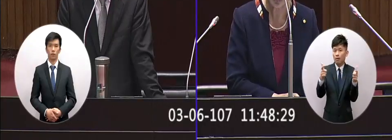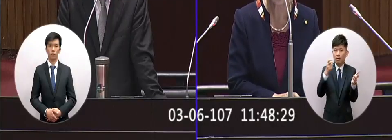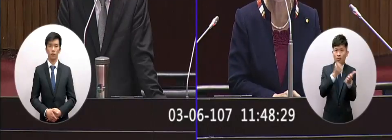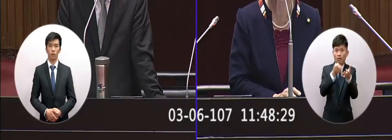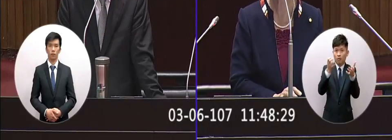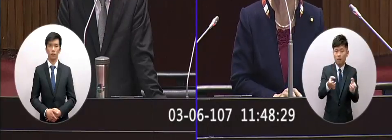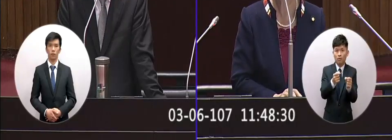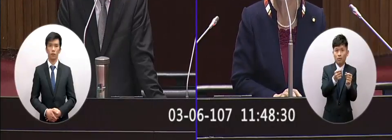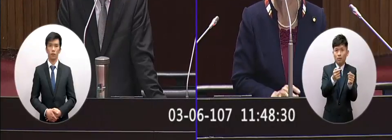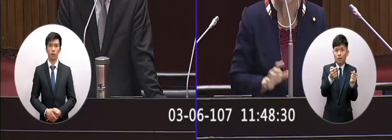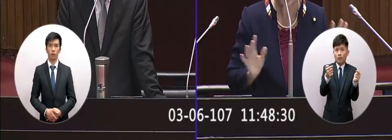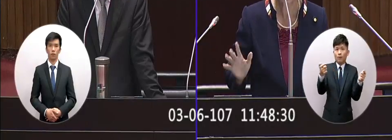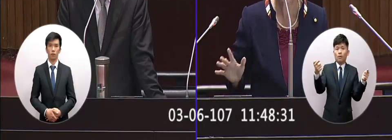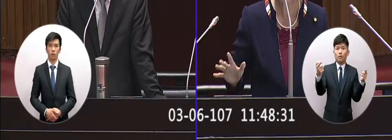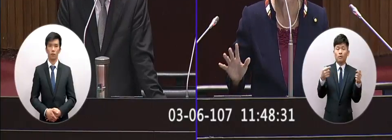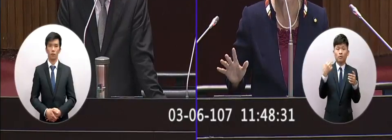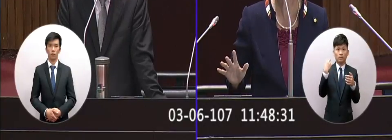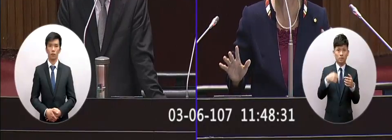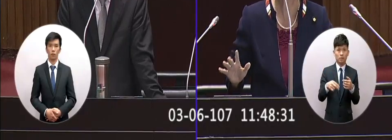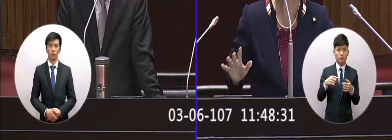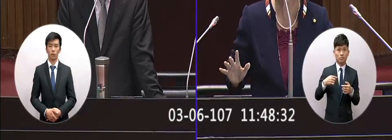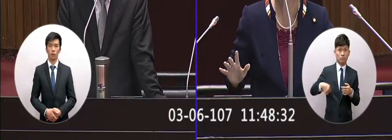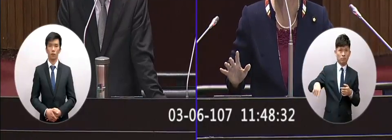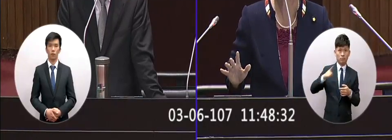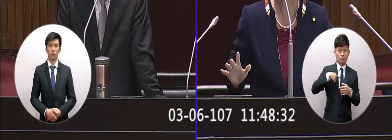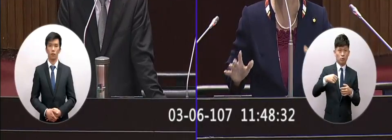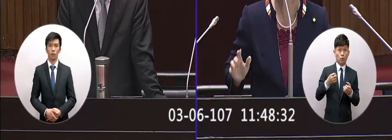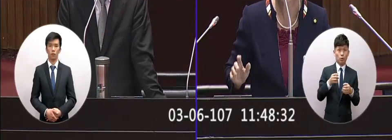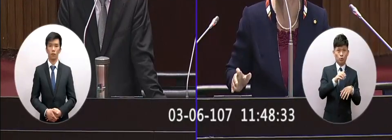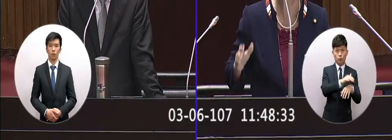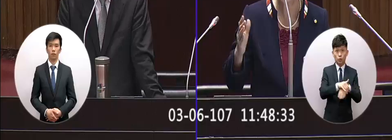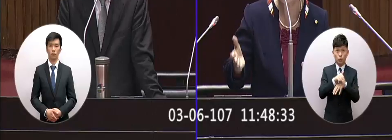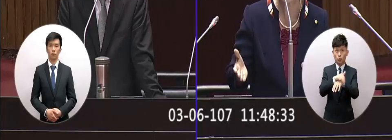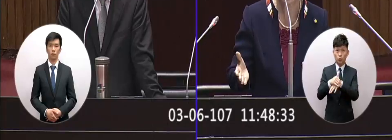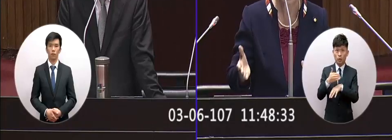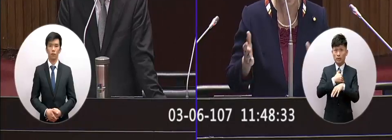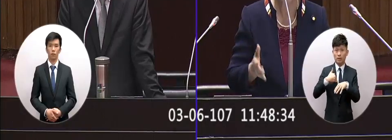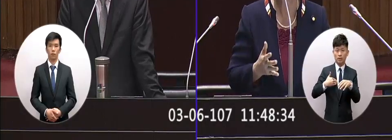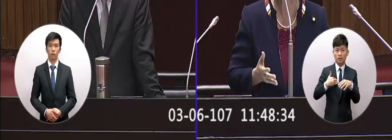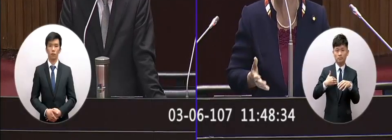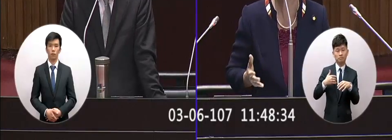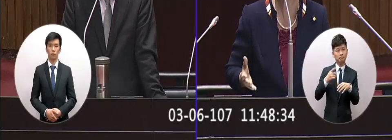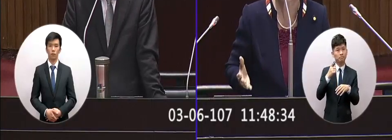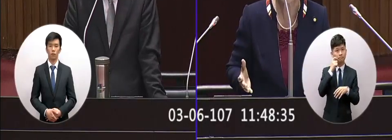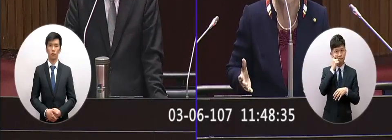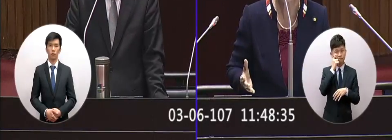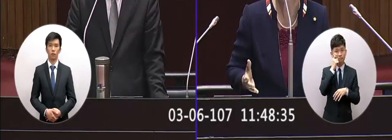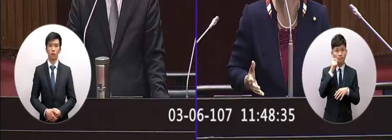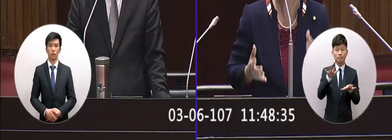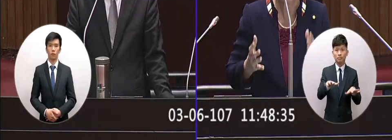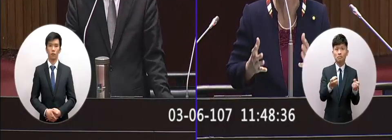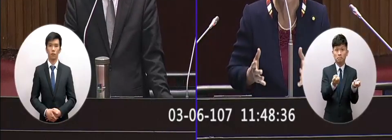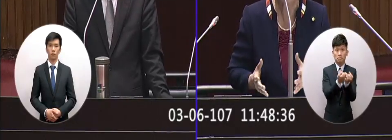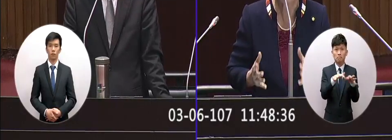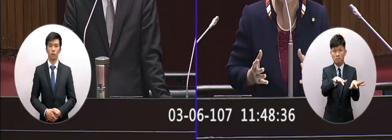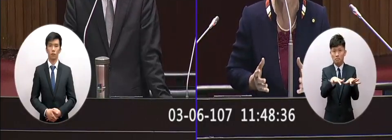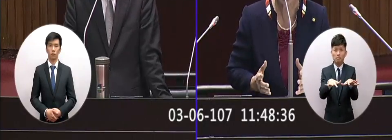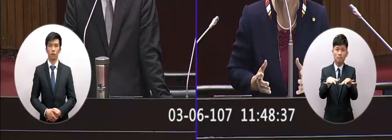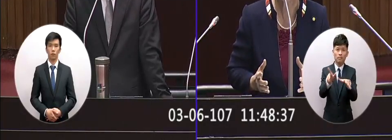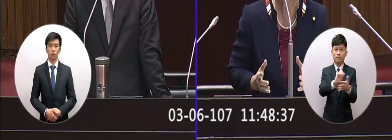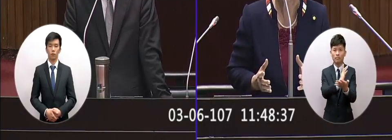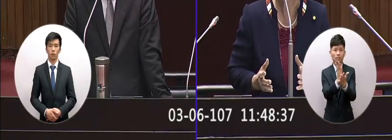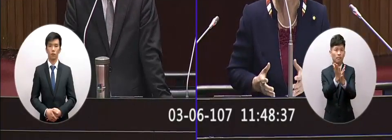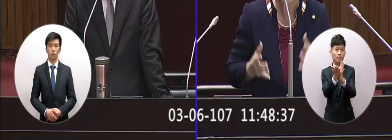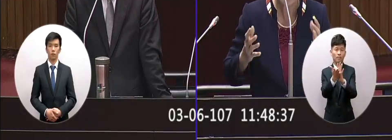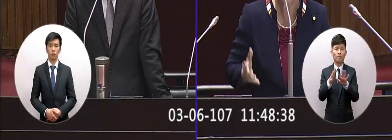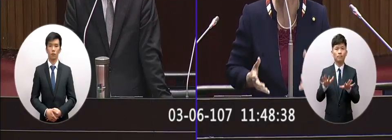越来越严重，而且可能它都会超出我们能够救援的一个，因为像现在好所有的这些的灾难我们还有办法去